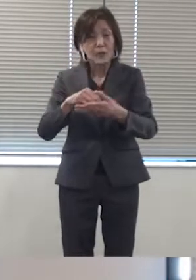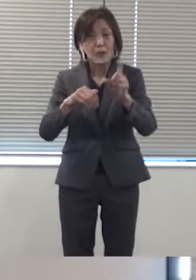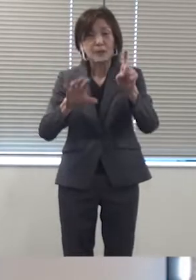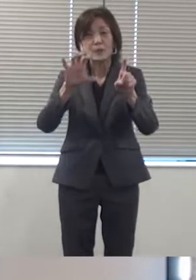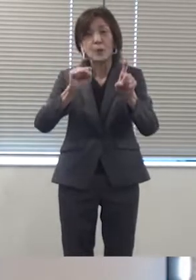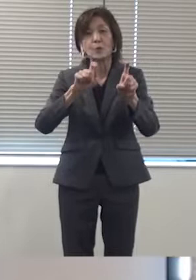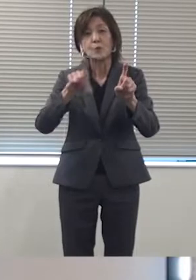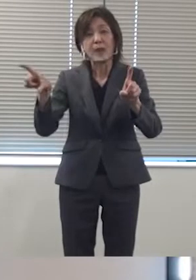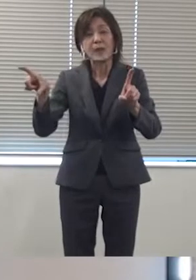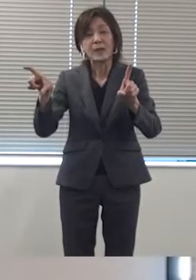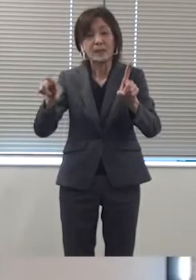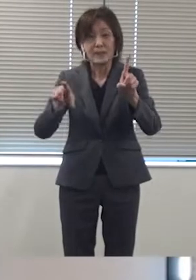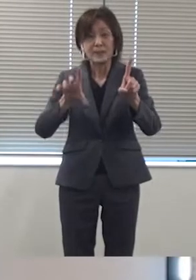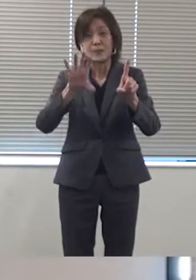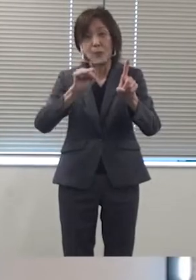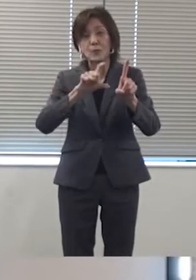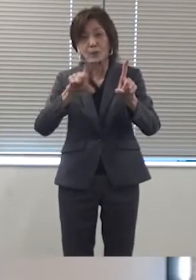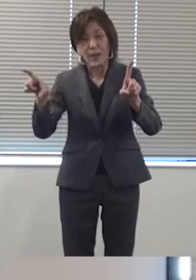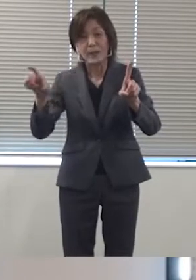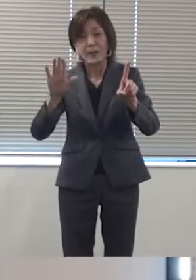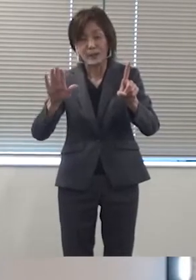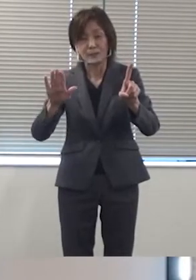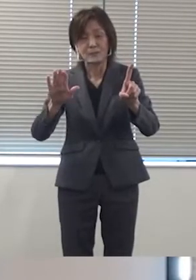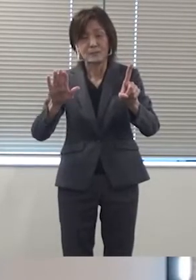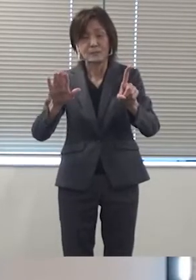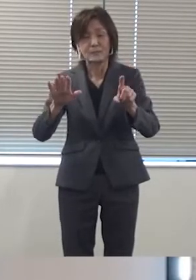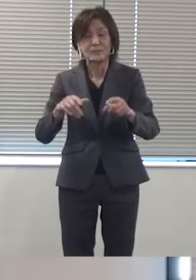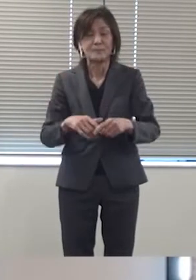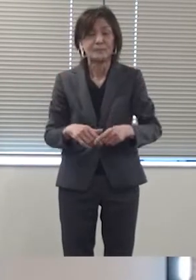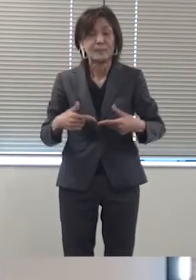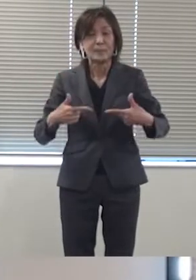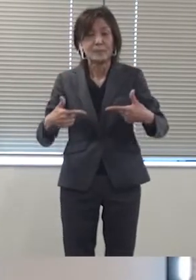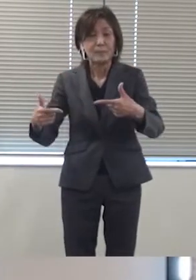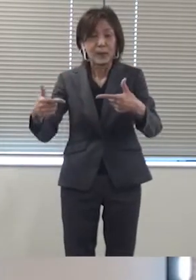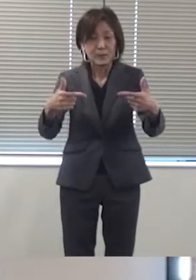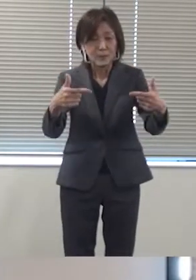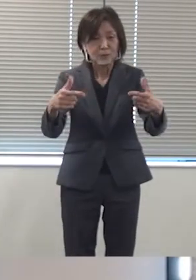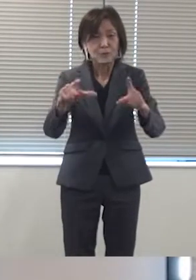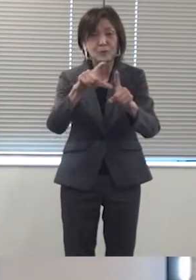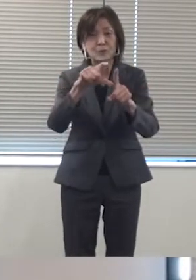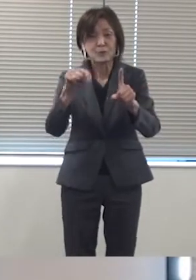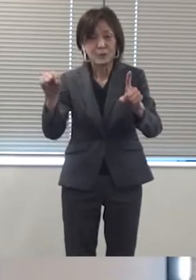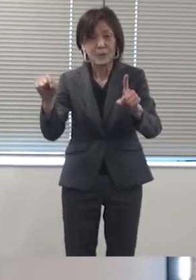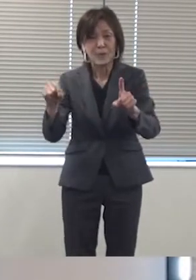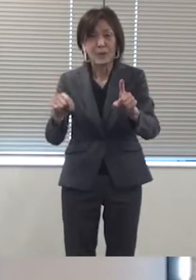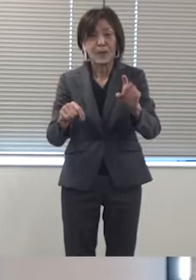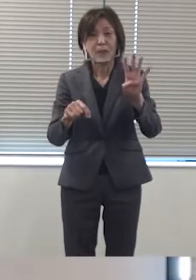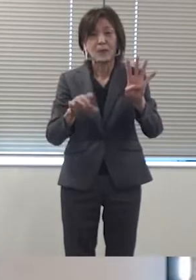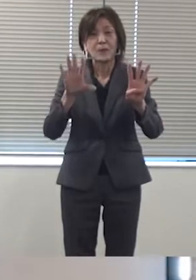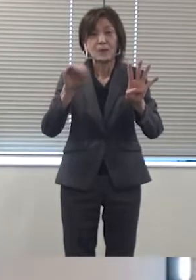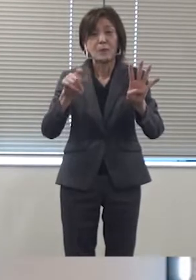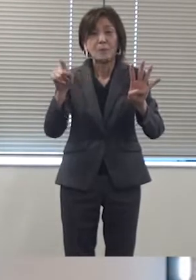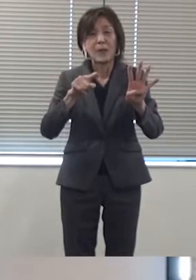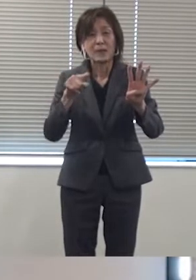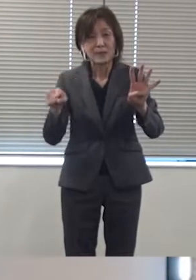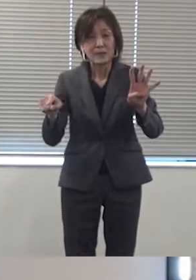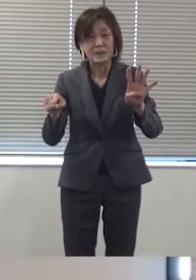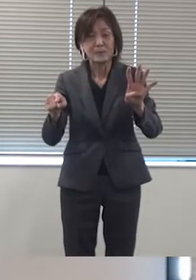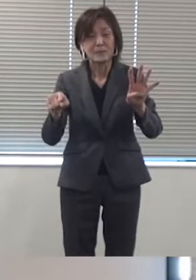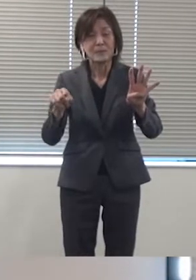億組みまして、バスツアー4万人泊分をですね、セットしておきたいというふうに考えております